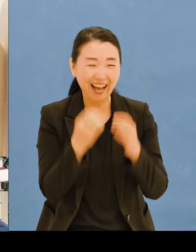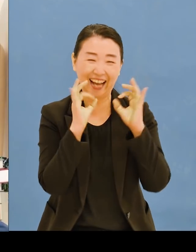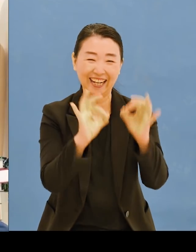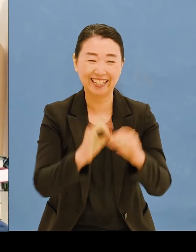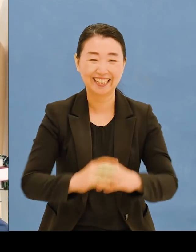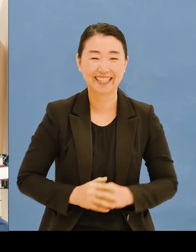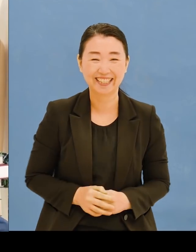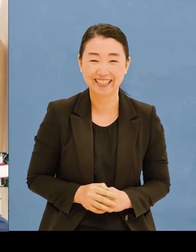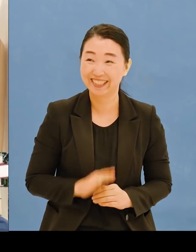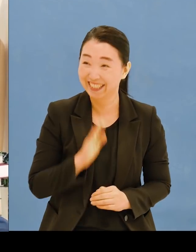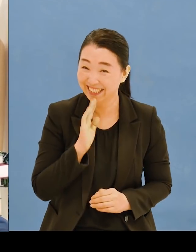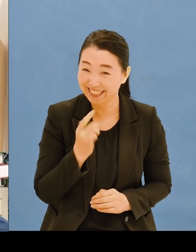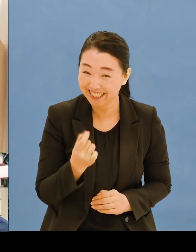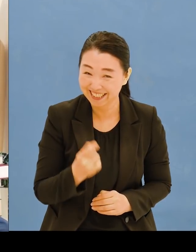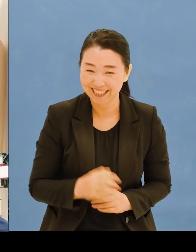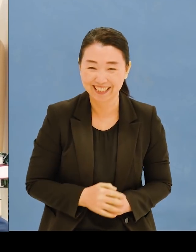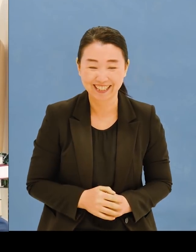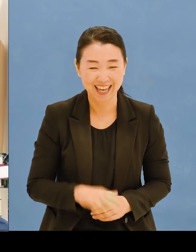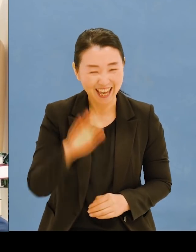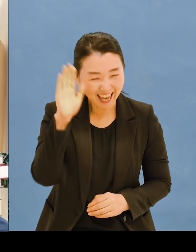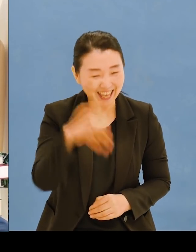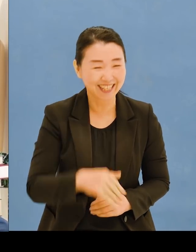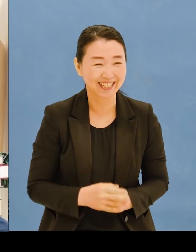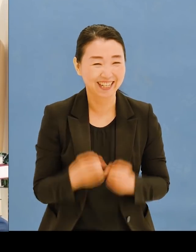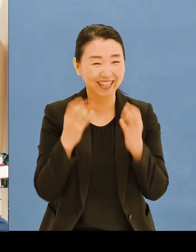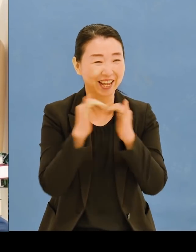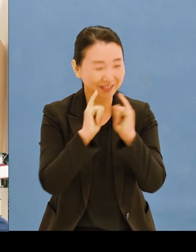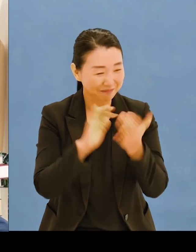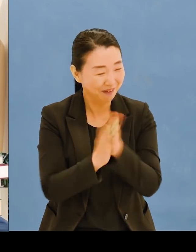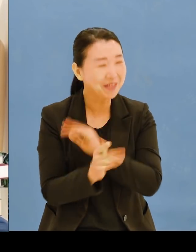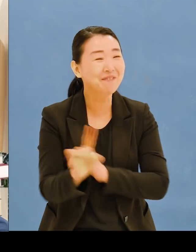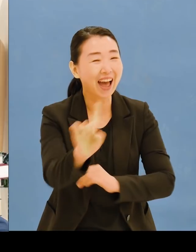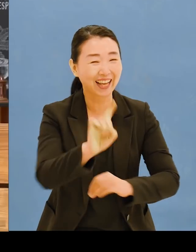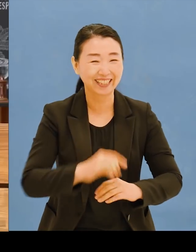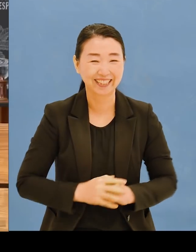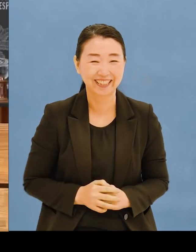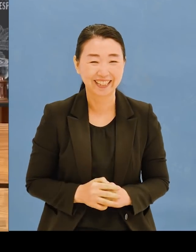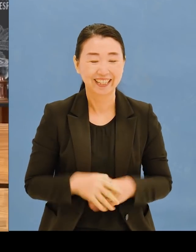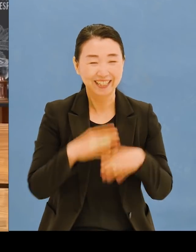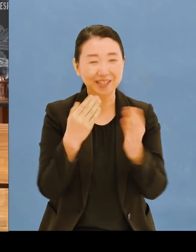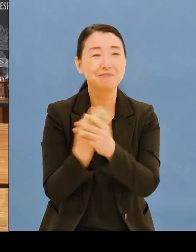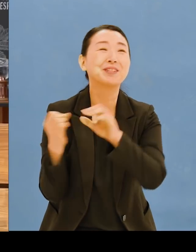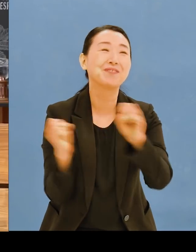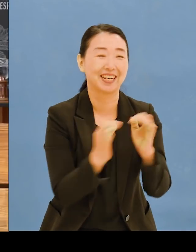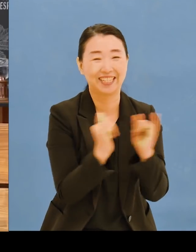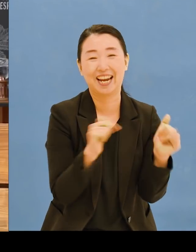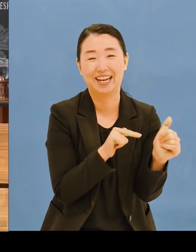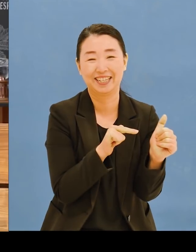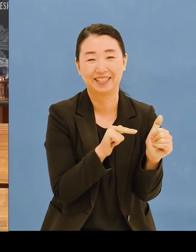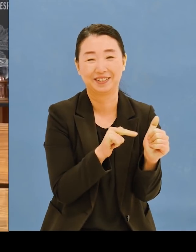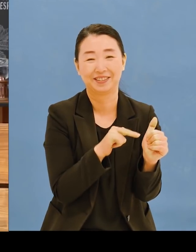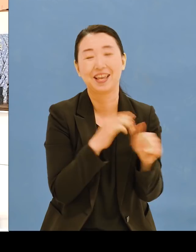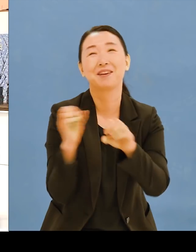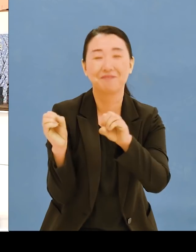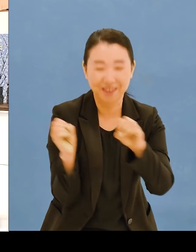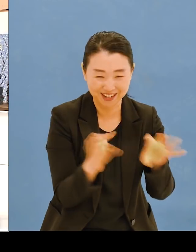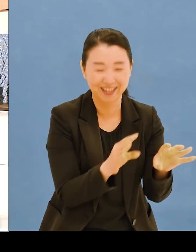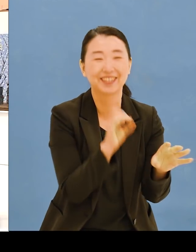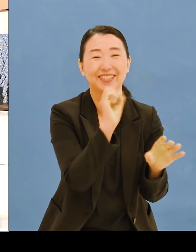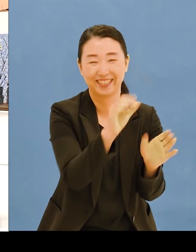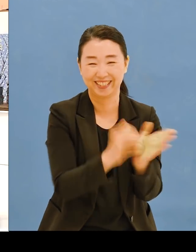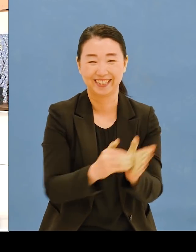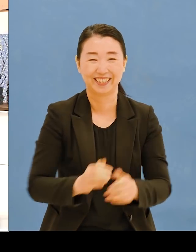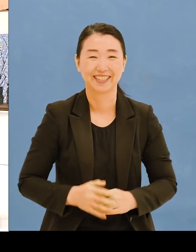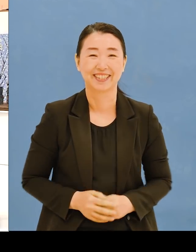가득하시네요. 그런가요? 새 사람이 되셨는데. 나오자마자 네. 그런 욕구를 다 버리시면 네. 안 돼요. 버리셨죠? 네, 버리셨다고 말씀을